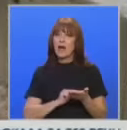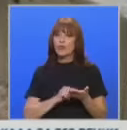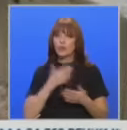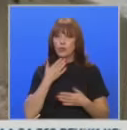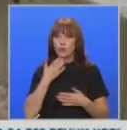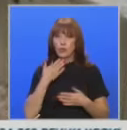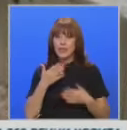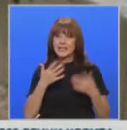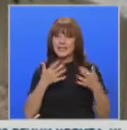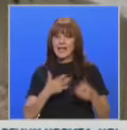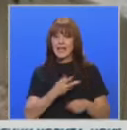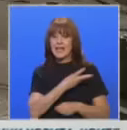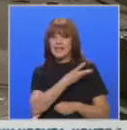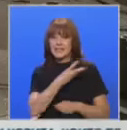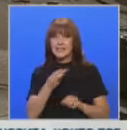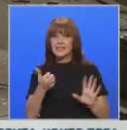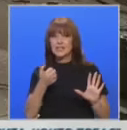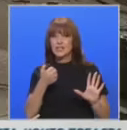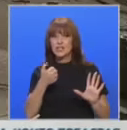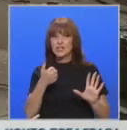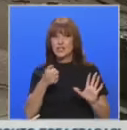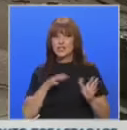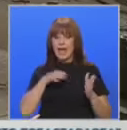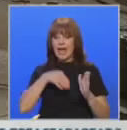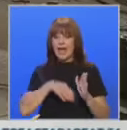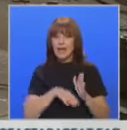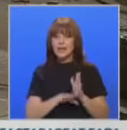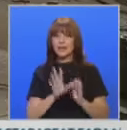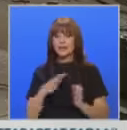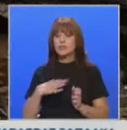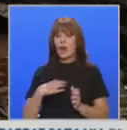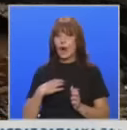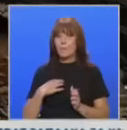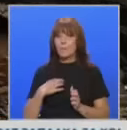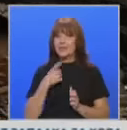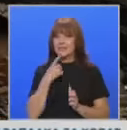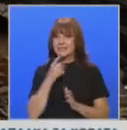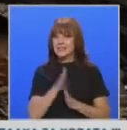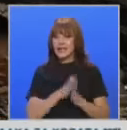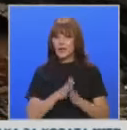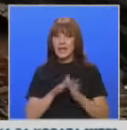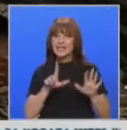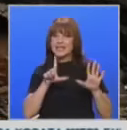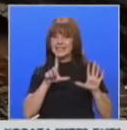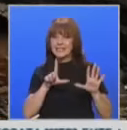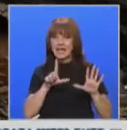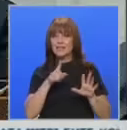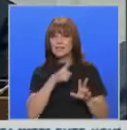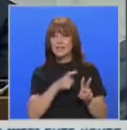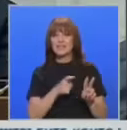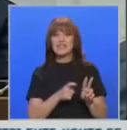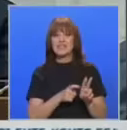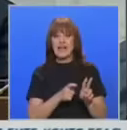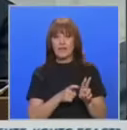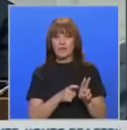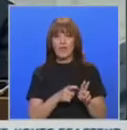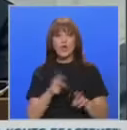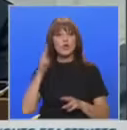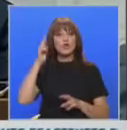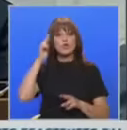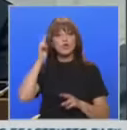за 360 речни участъка, които застрашават живота на населението. 7 от тях в Царево.